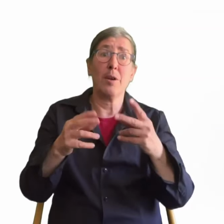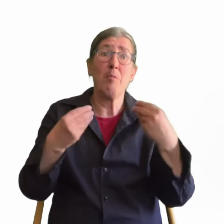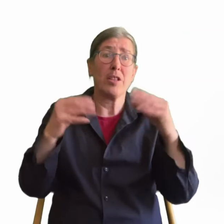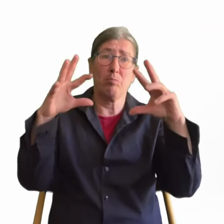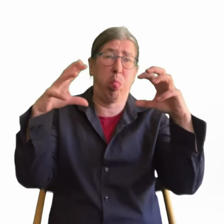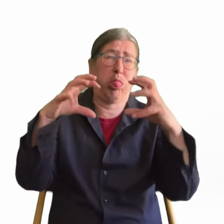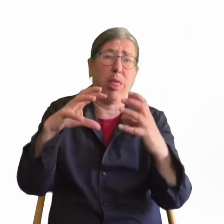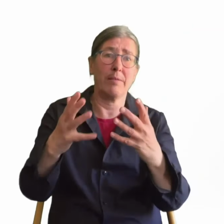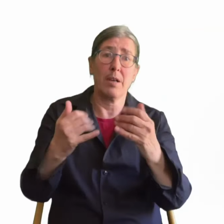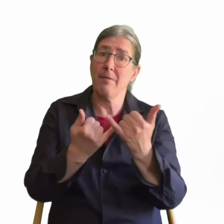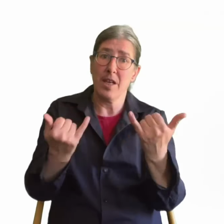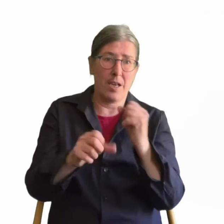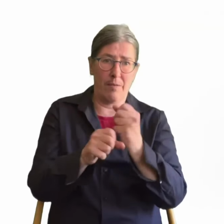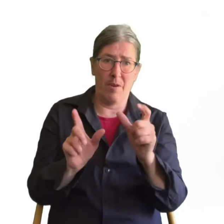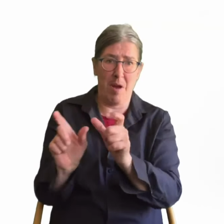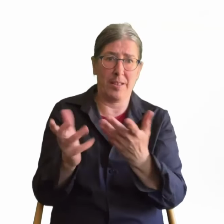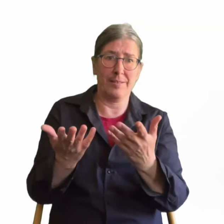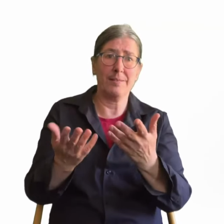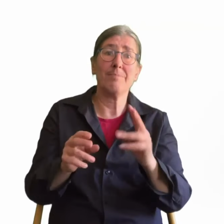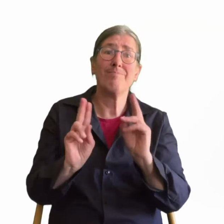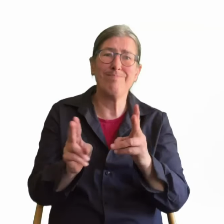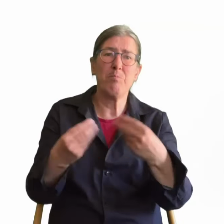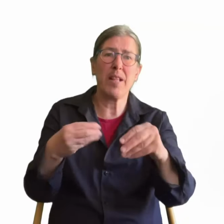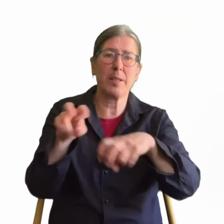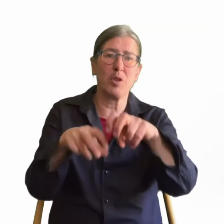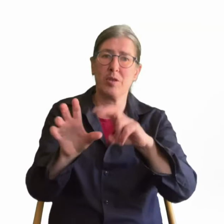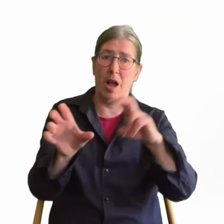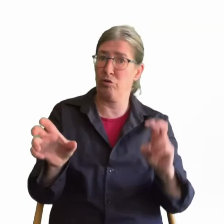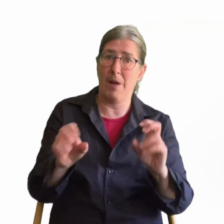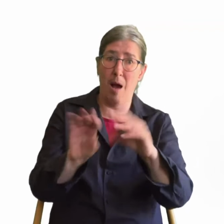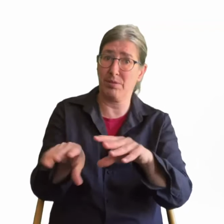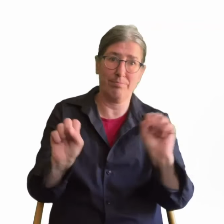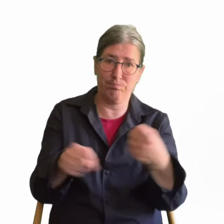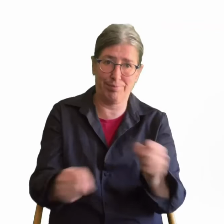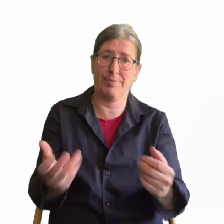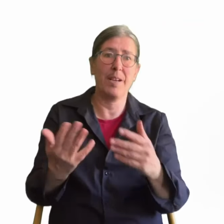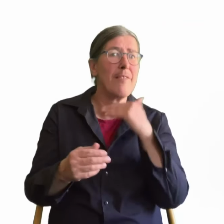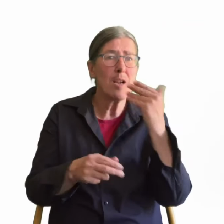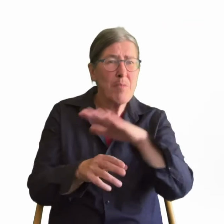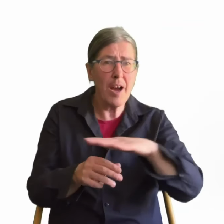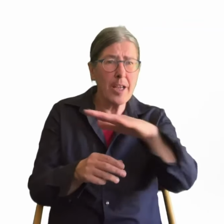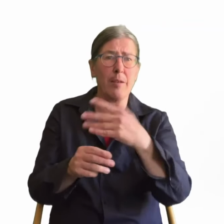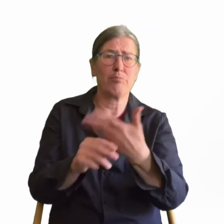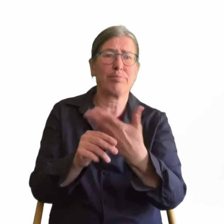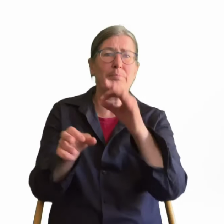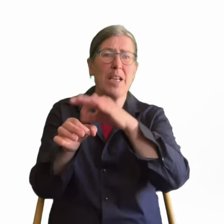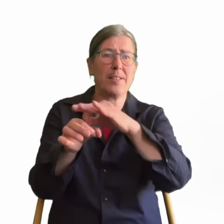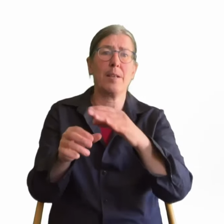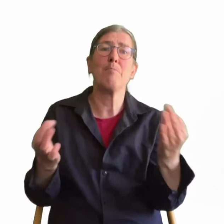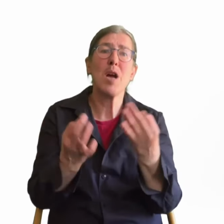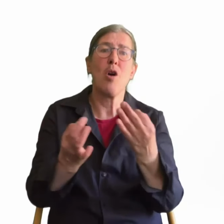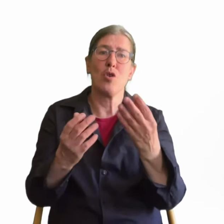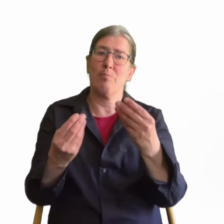Kunststoff untergeht? Einen Ausstieg aus der Plastiknutzung wird es nicht geben. In vielen Bereichen, etwa in der Medizin, sind